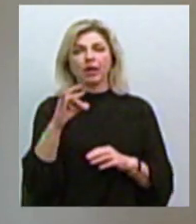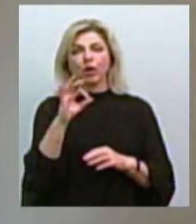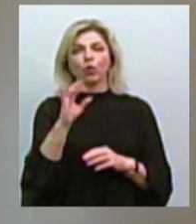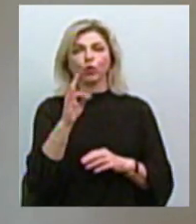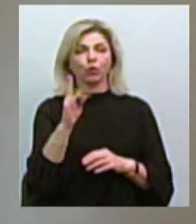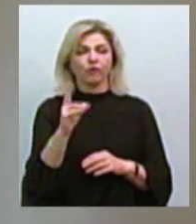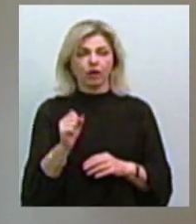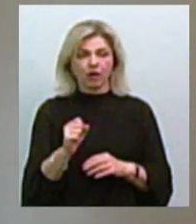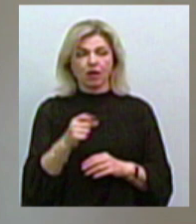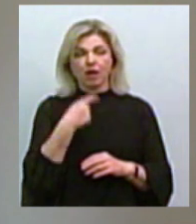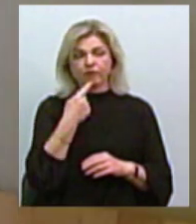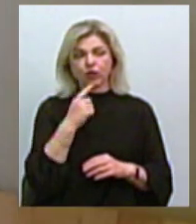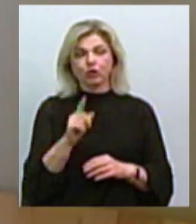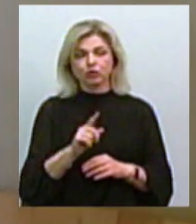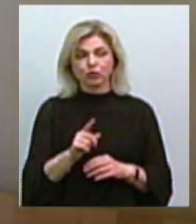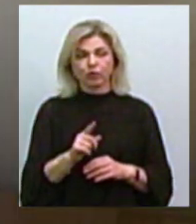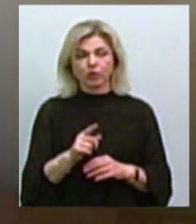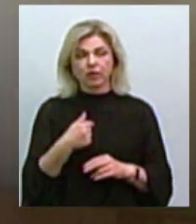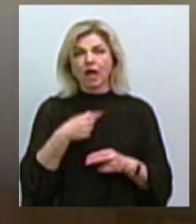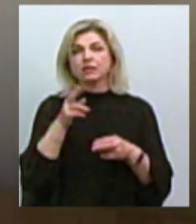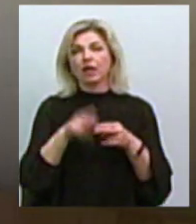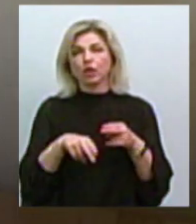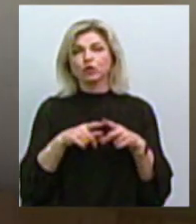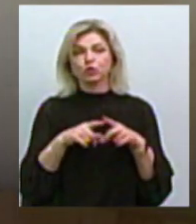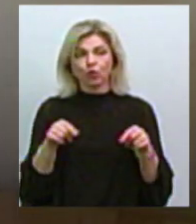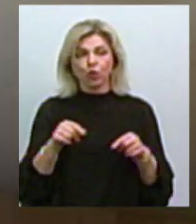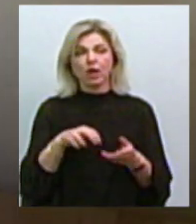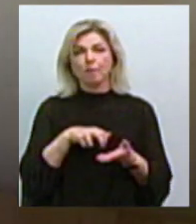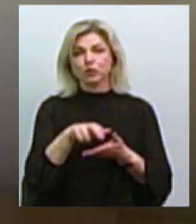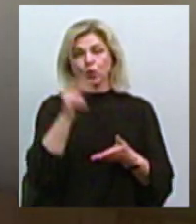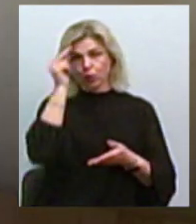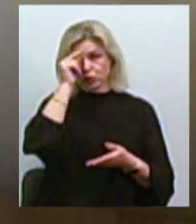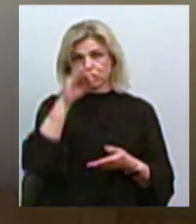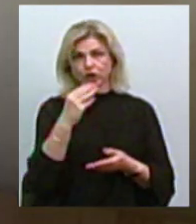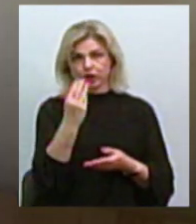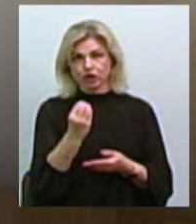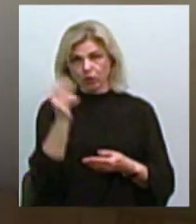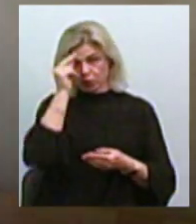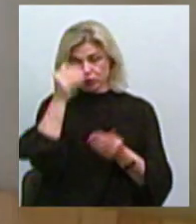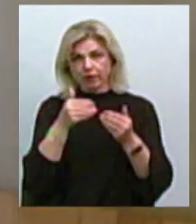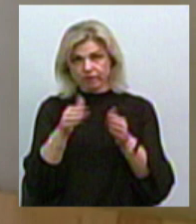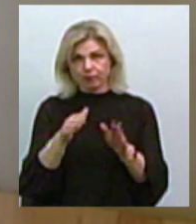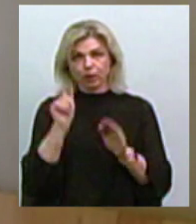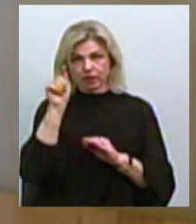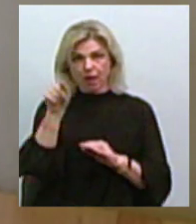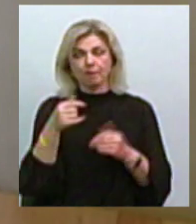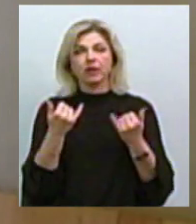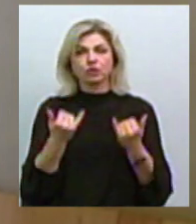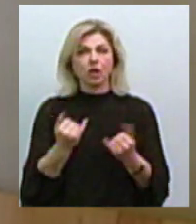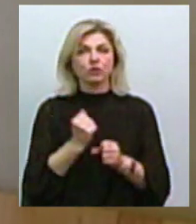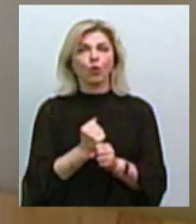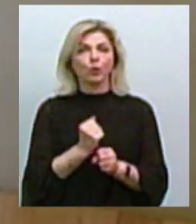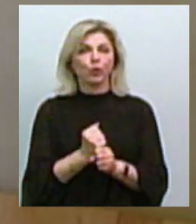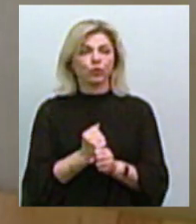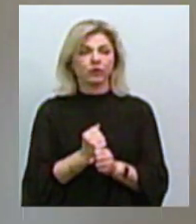у ДНФ трактора та комбайна. Я закінчив школу, пішов в училище. Одучився там, зараз роблю